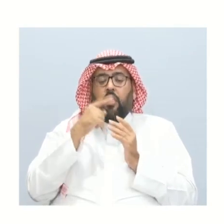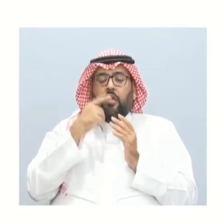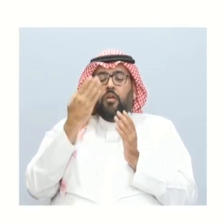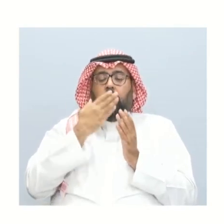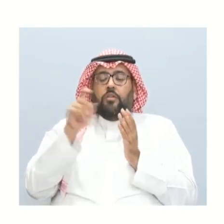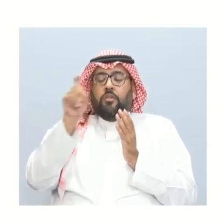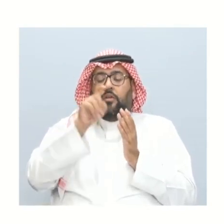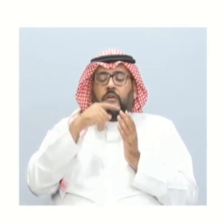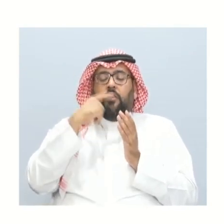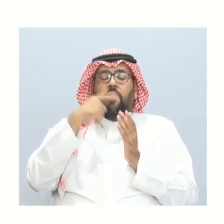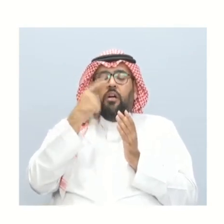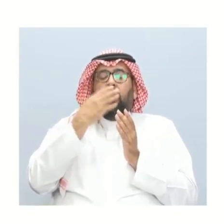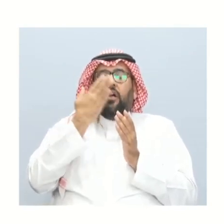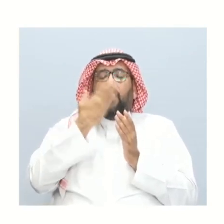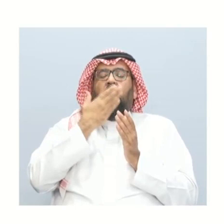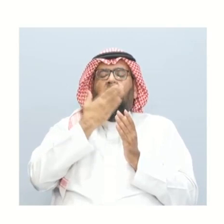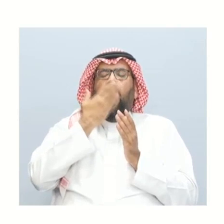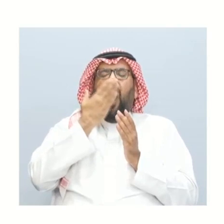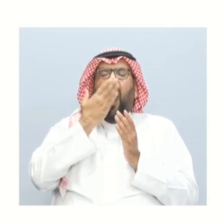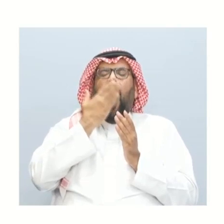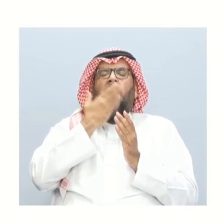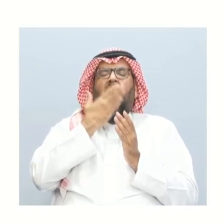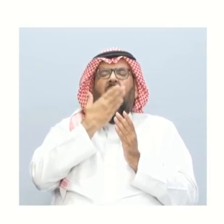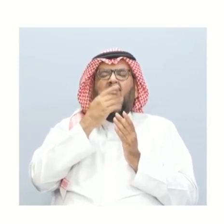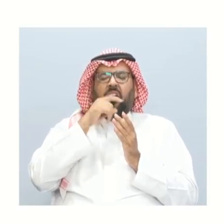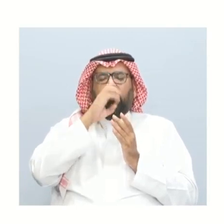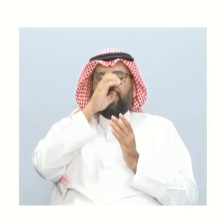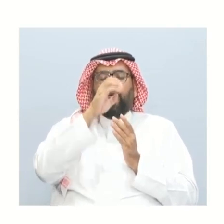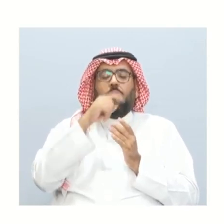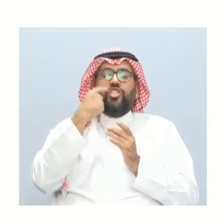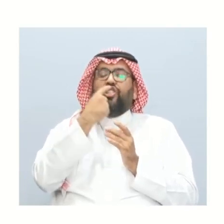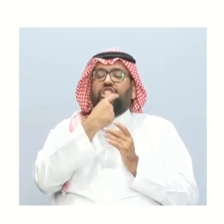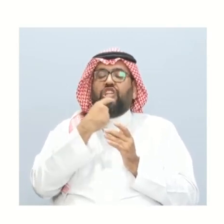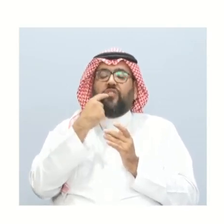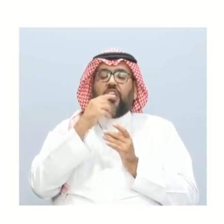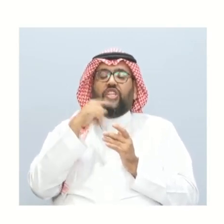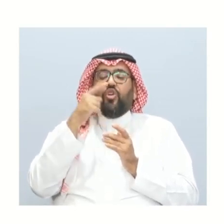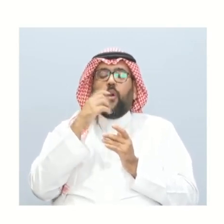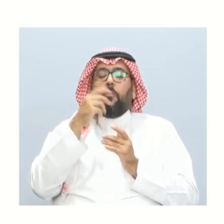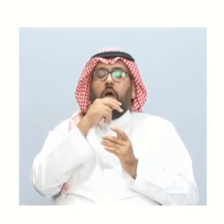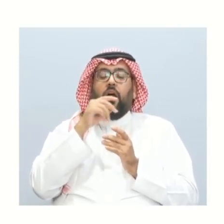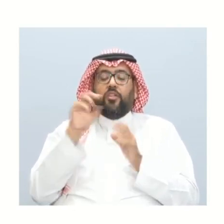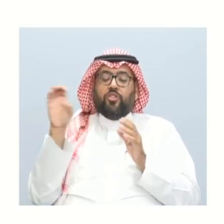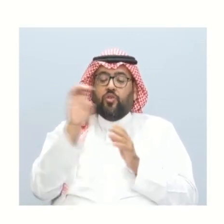عن الاسئله وسوف نعرض لكم هذه الاجابه للاستفاده